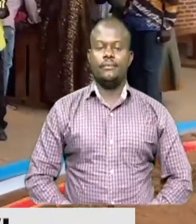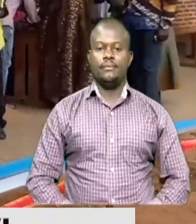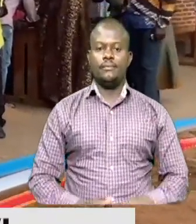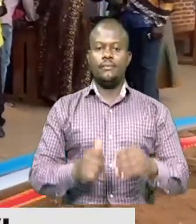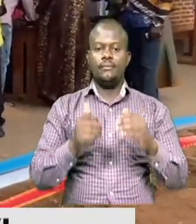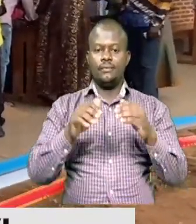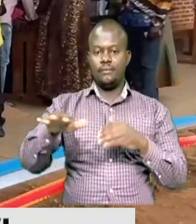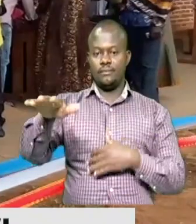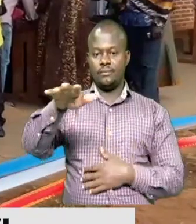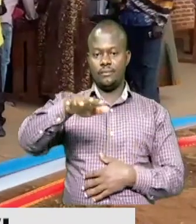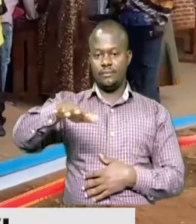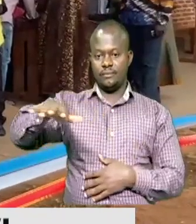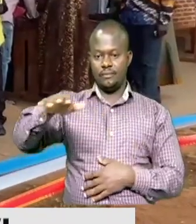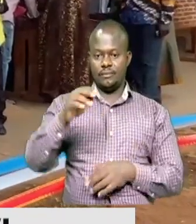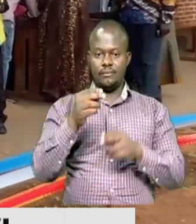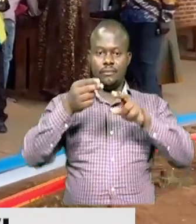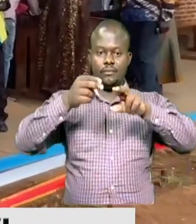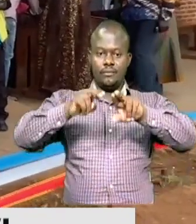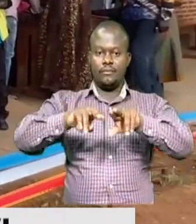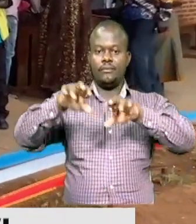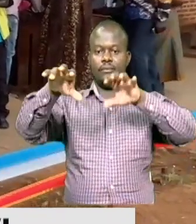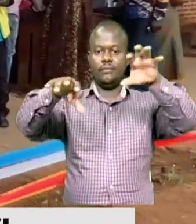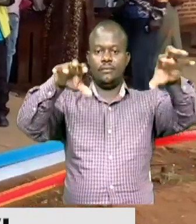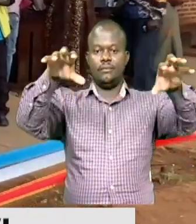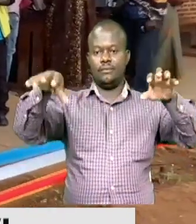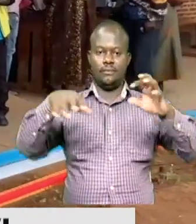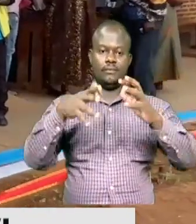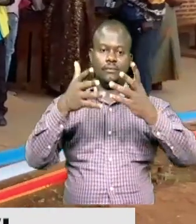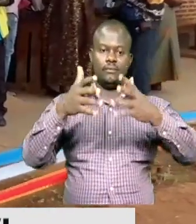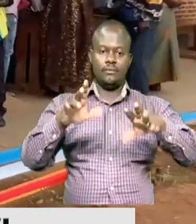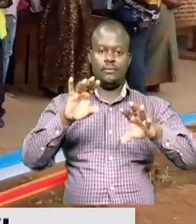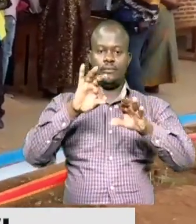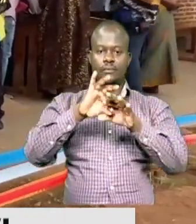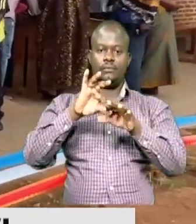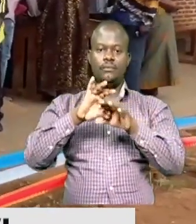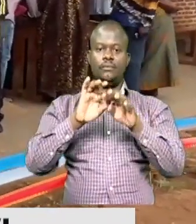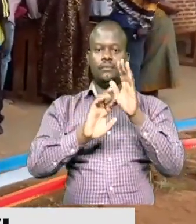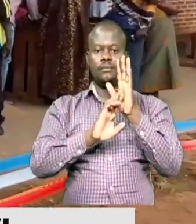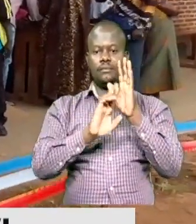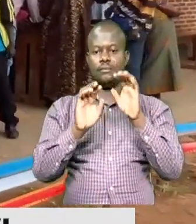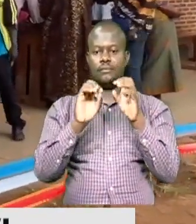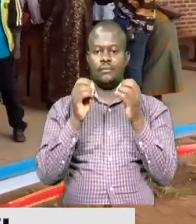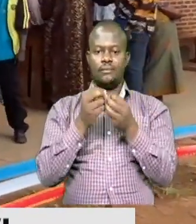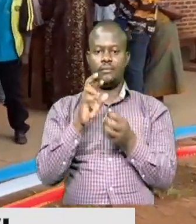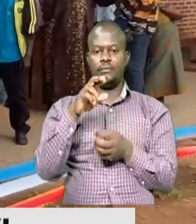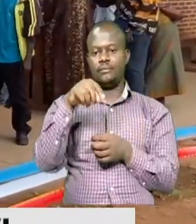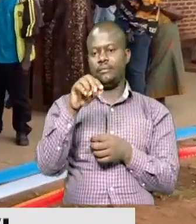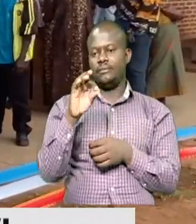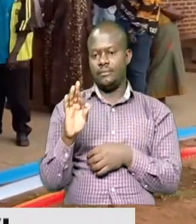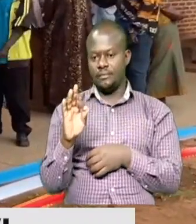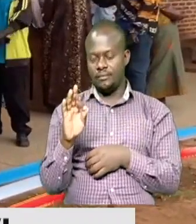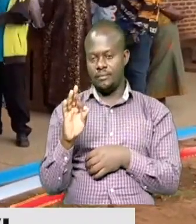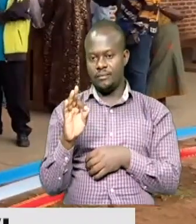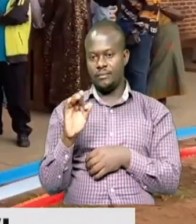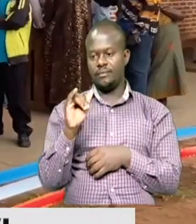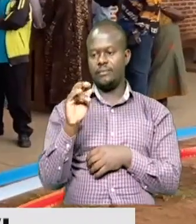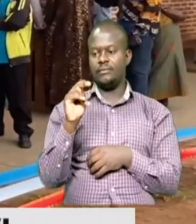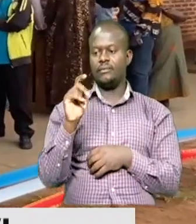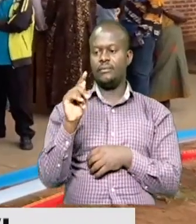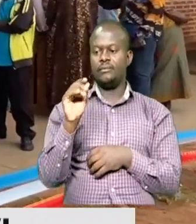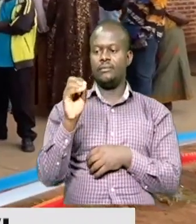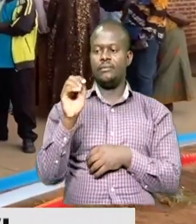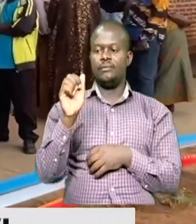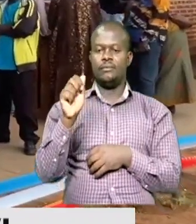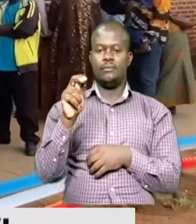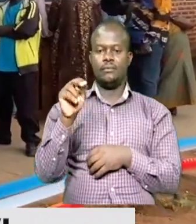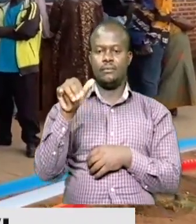Turi mu ahabereye kuri site y'amatora, hamaze gutorwa abahagarariye umuryango wa FPR Inkotanyi kubera ku rwego rw'umudugudu.